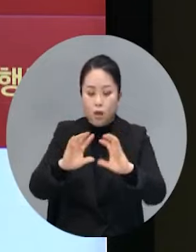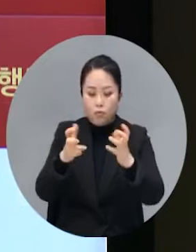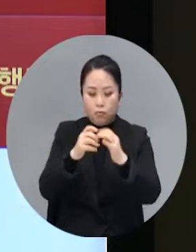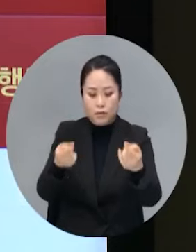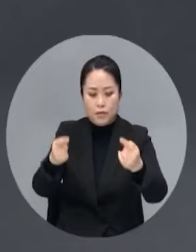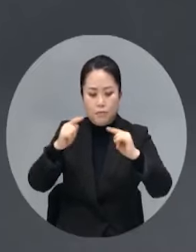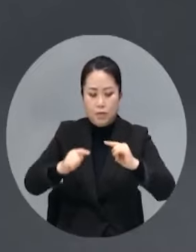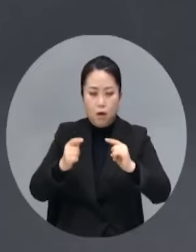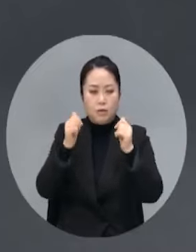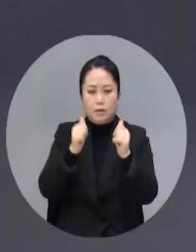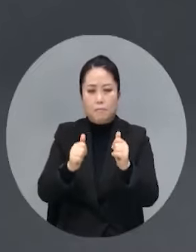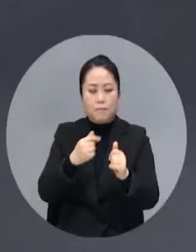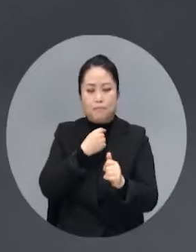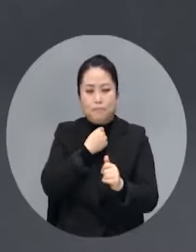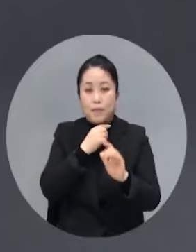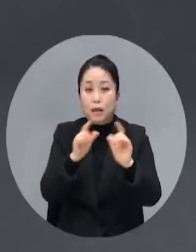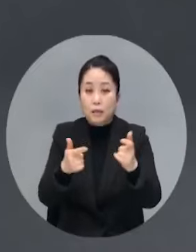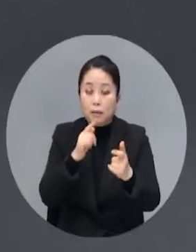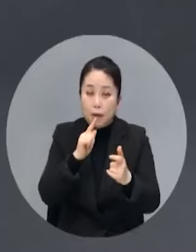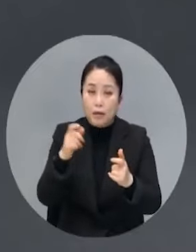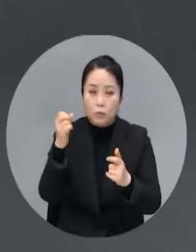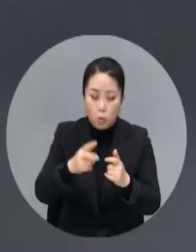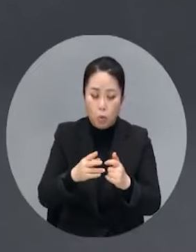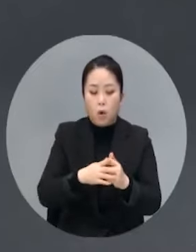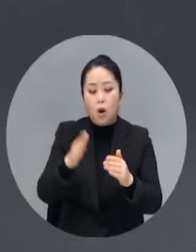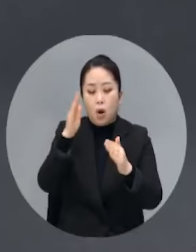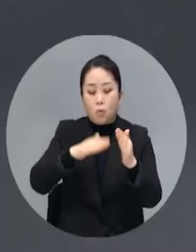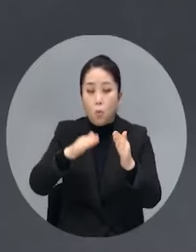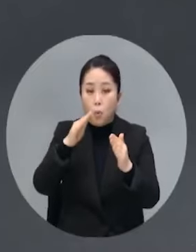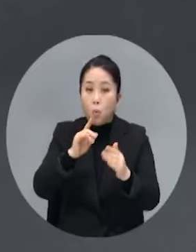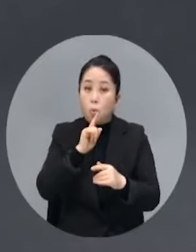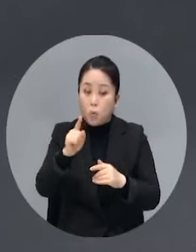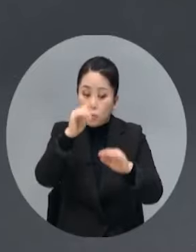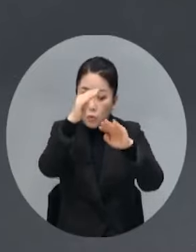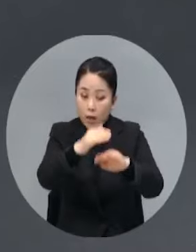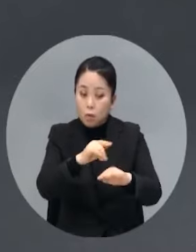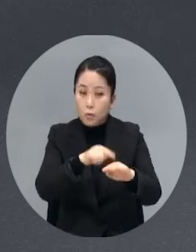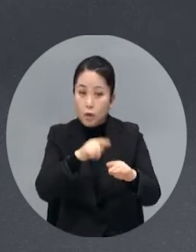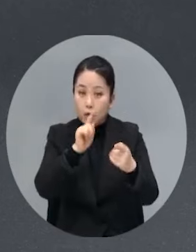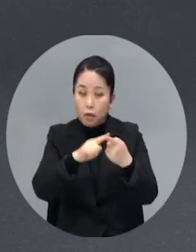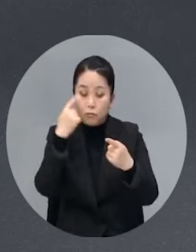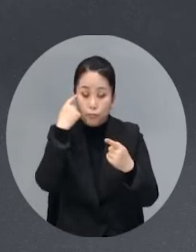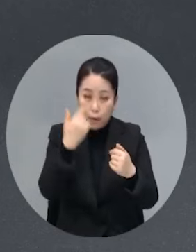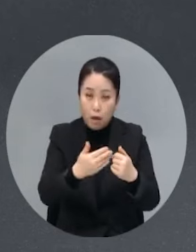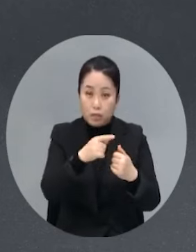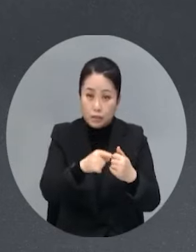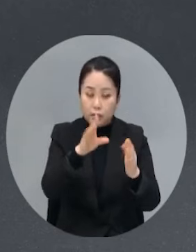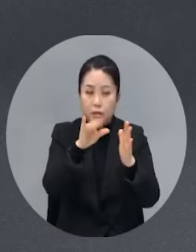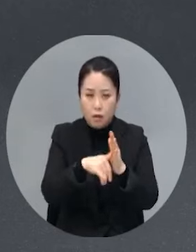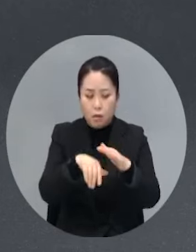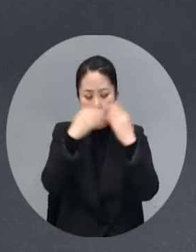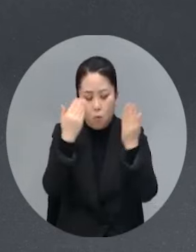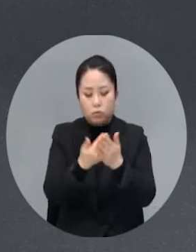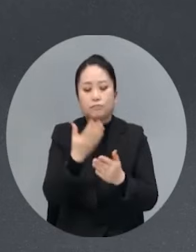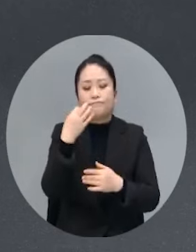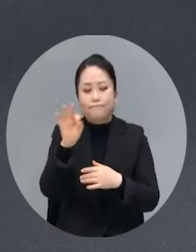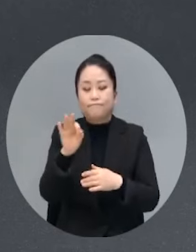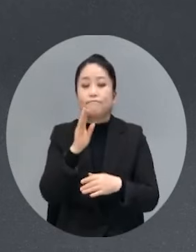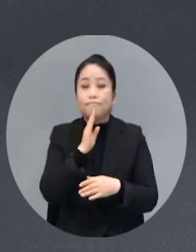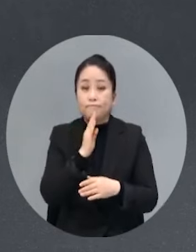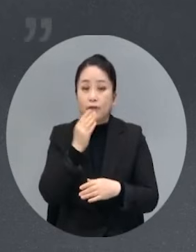않는다고 말한 뒤 공소사실에 대한 의견을 묻는 재판부의 질문에 검찰이 제기한 공소사실 자체는 모두